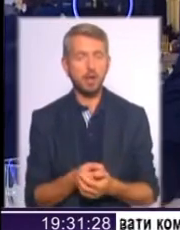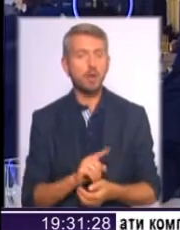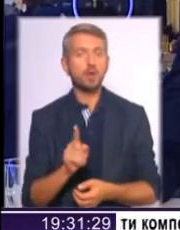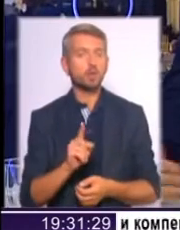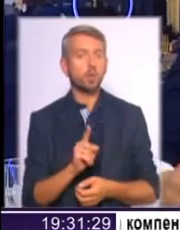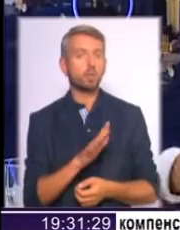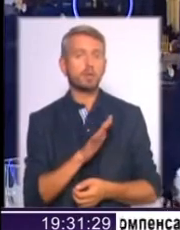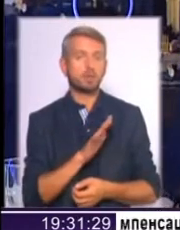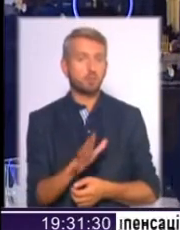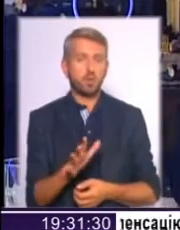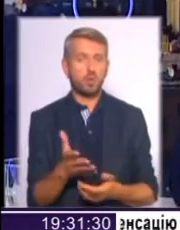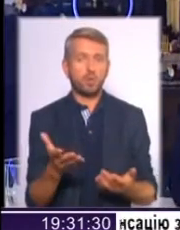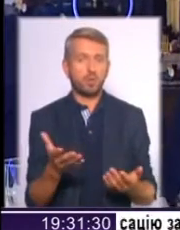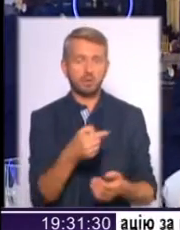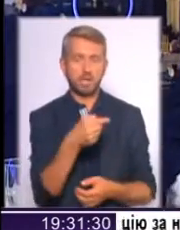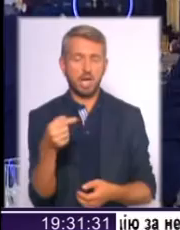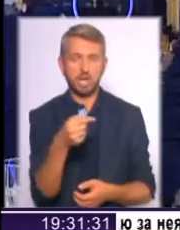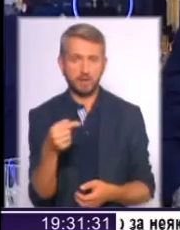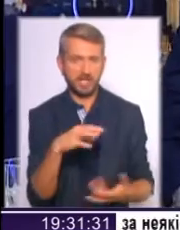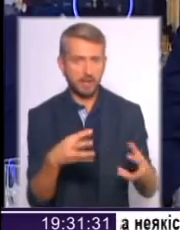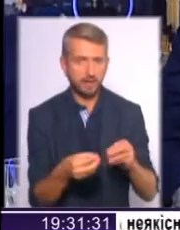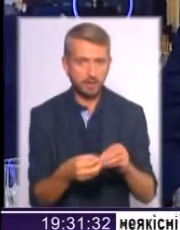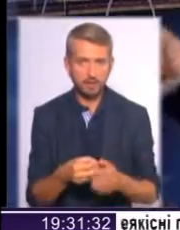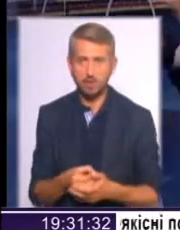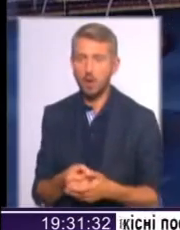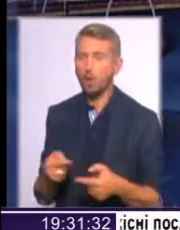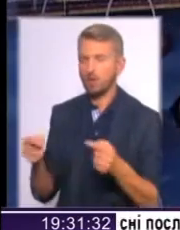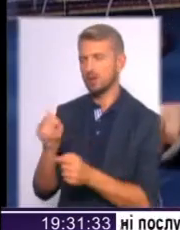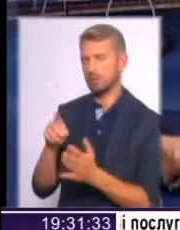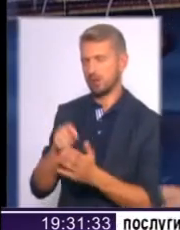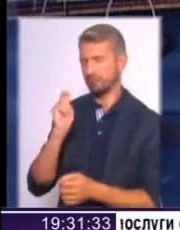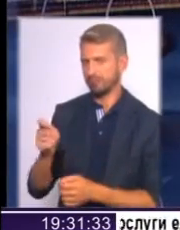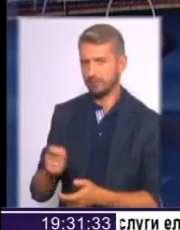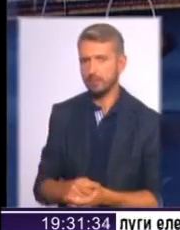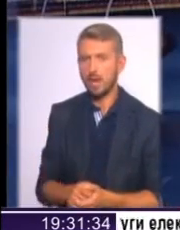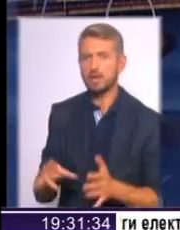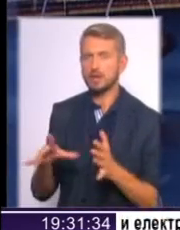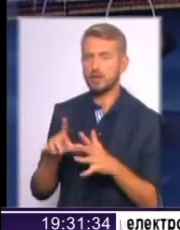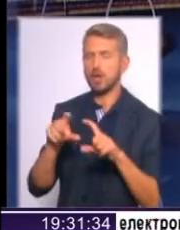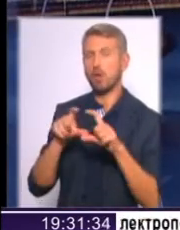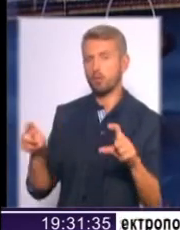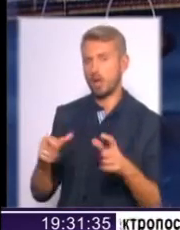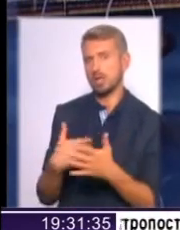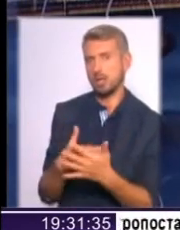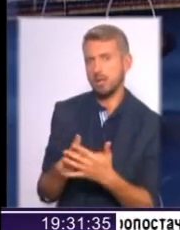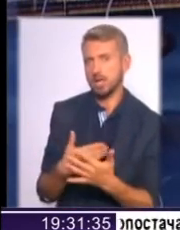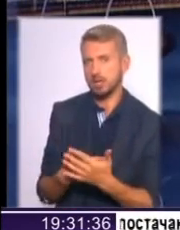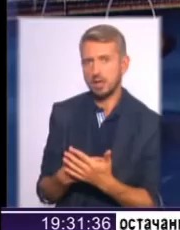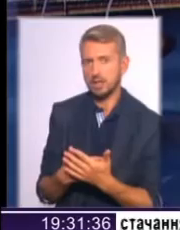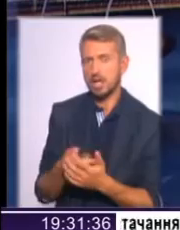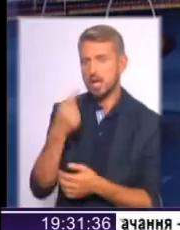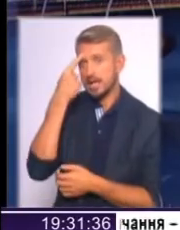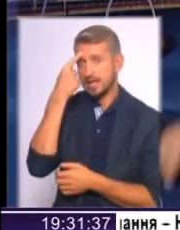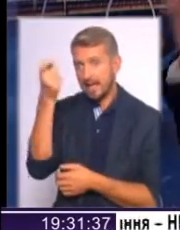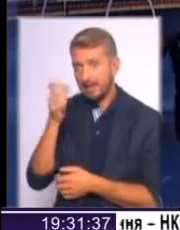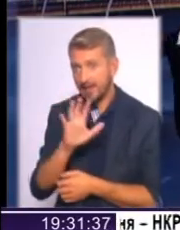не допустити тих чи інших негативних проблем. Я таке зразу конкретне запитання. От енергетична компанія, наприклад, не заявляє